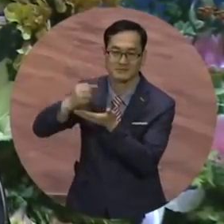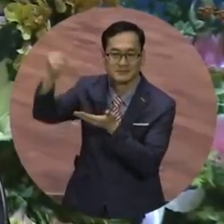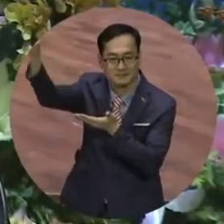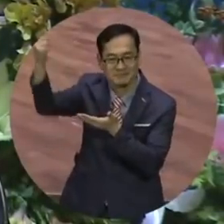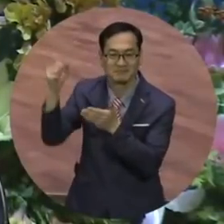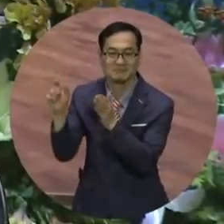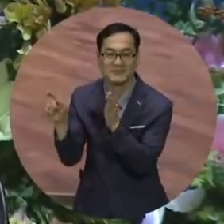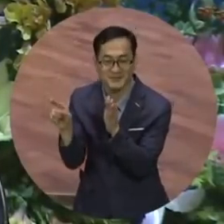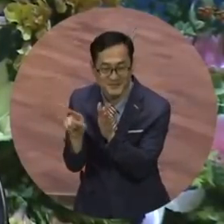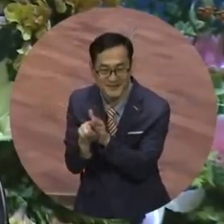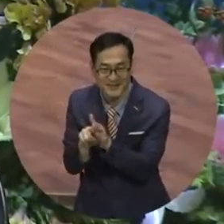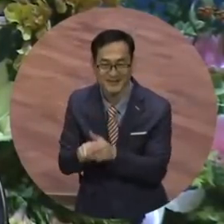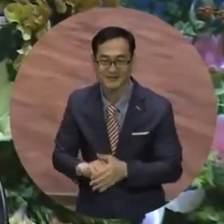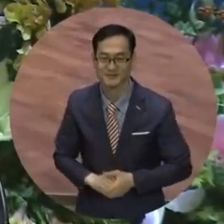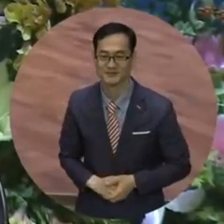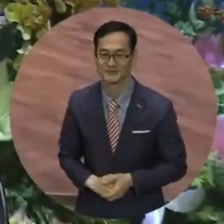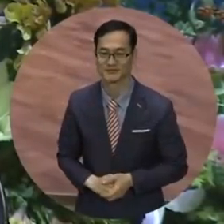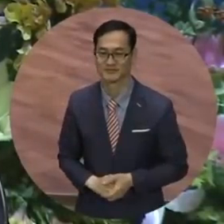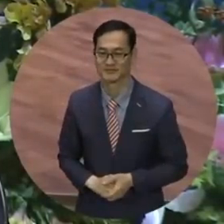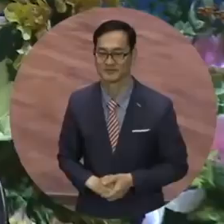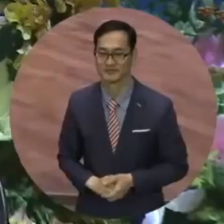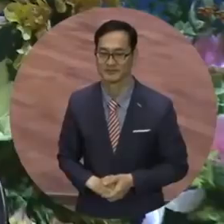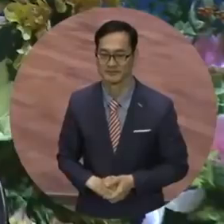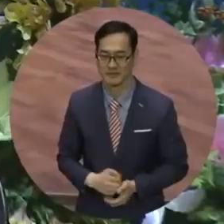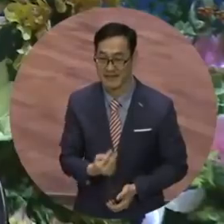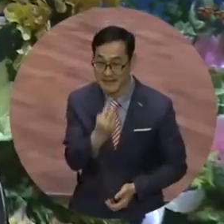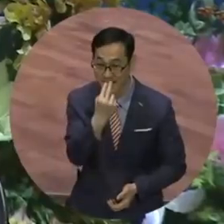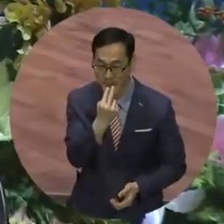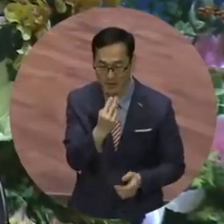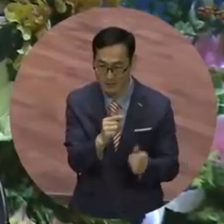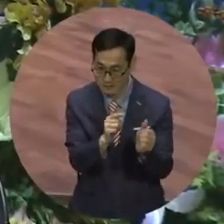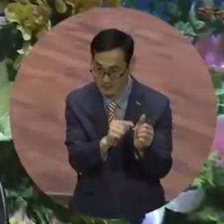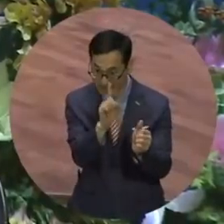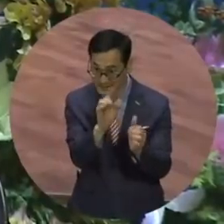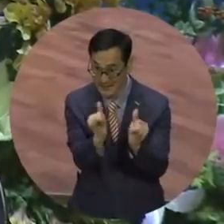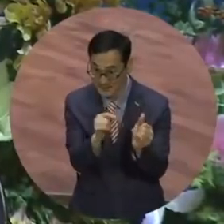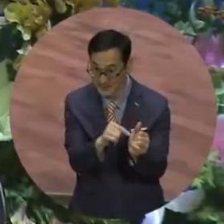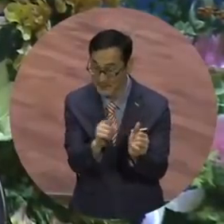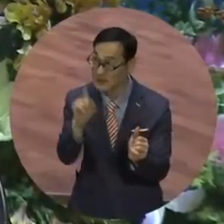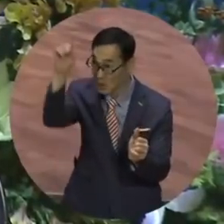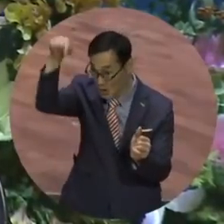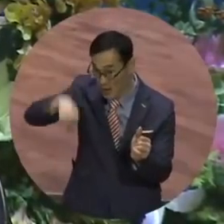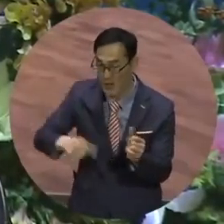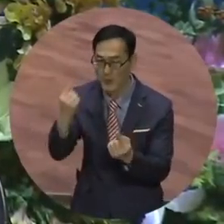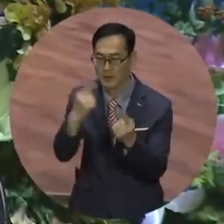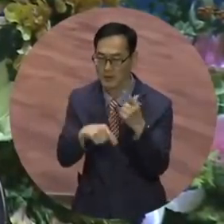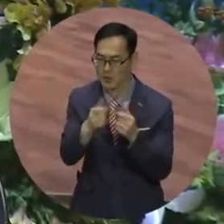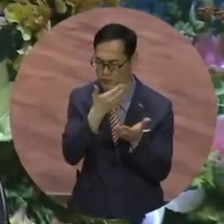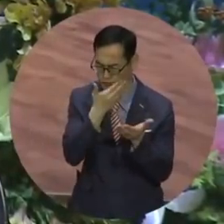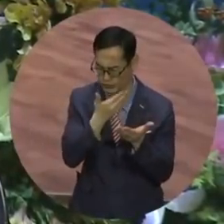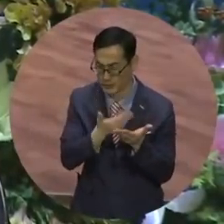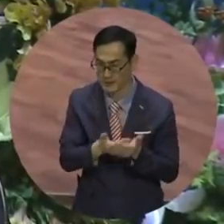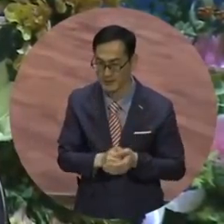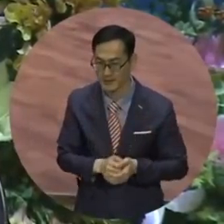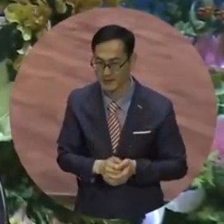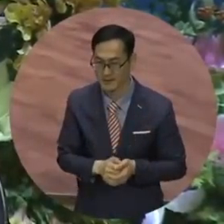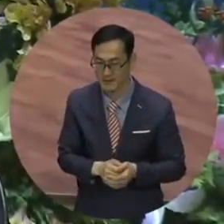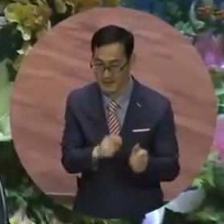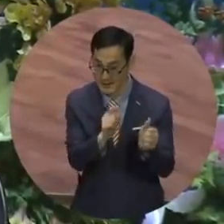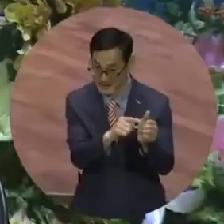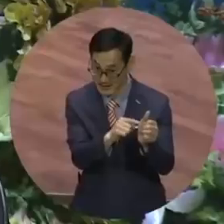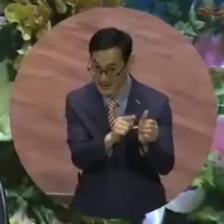믿습니다. 한 생명이 천하보다 귀한데 한 생명을 주께로 인도하기 위하여